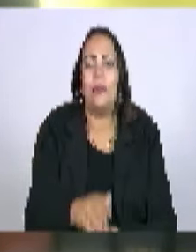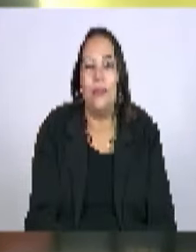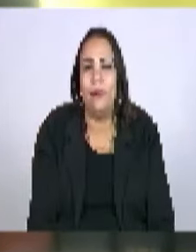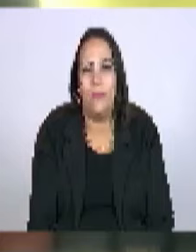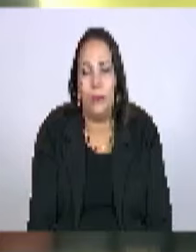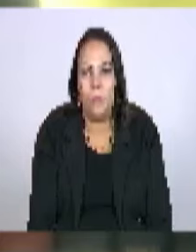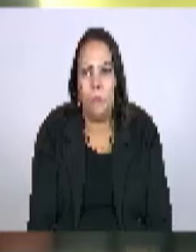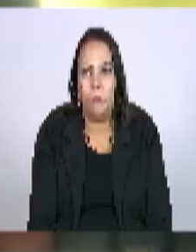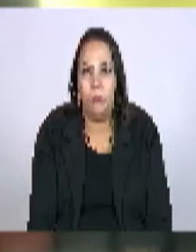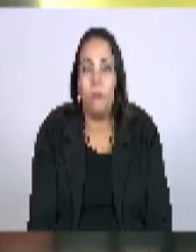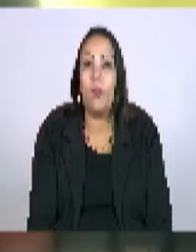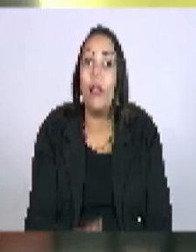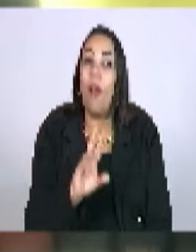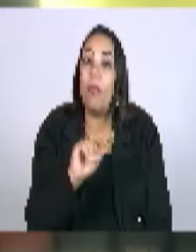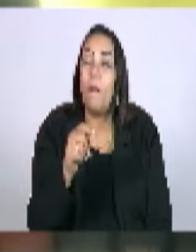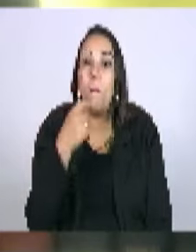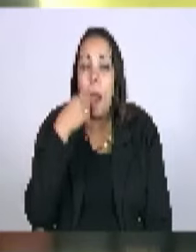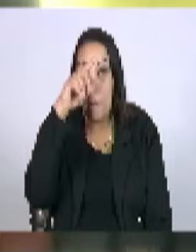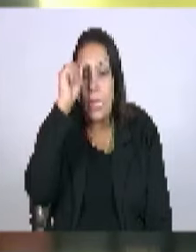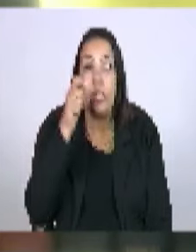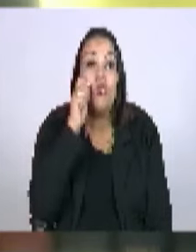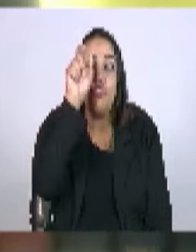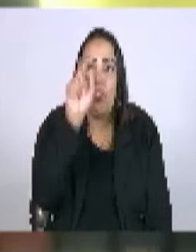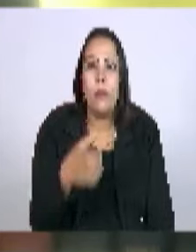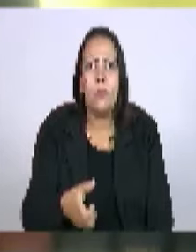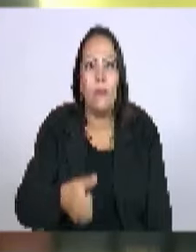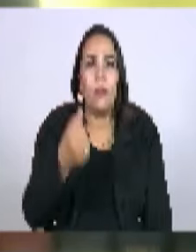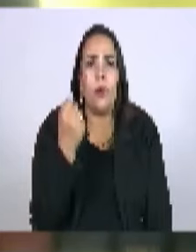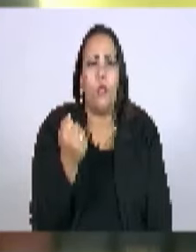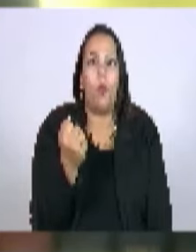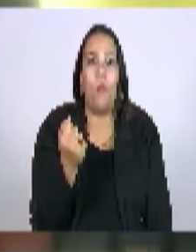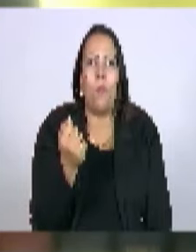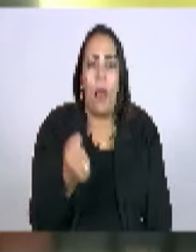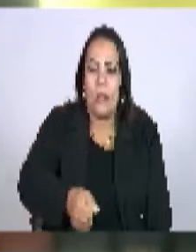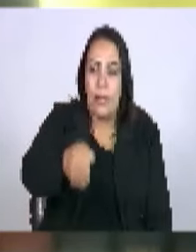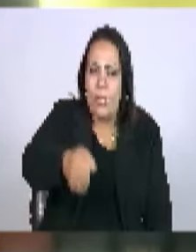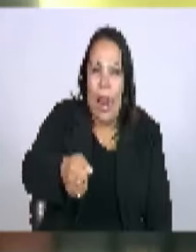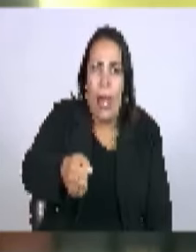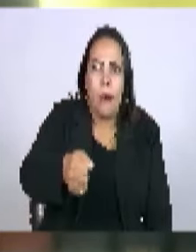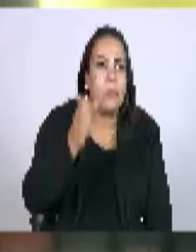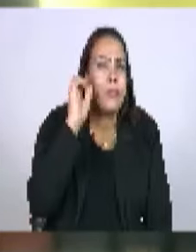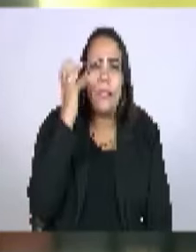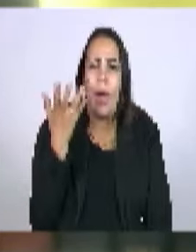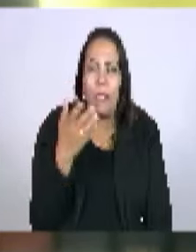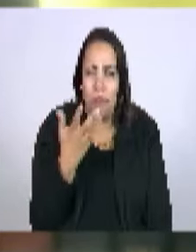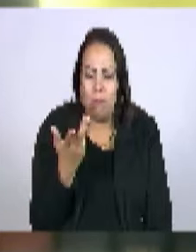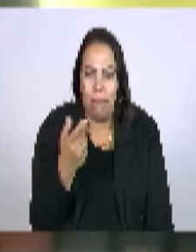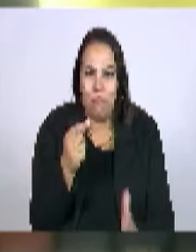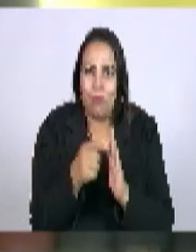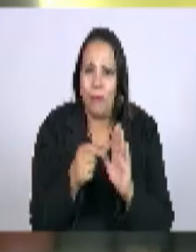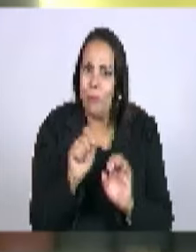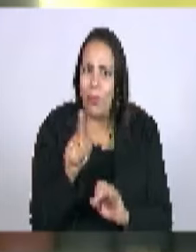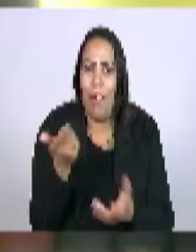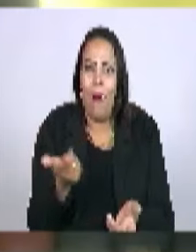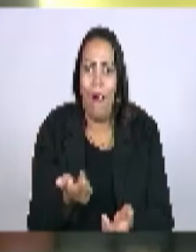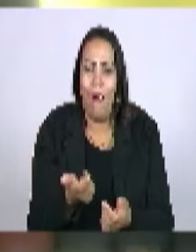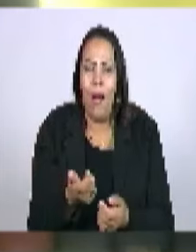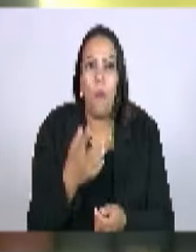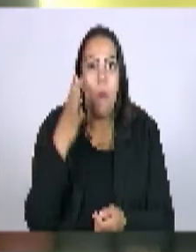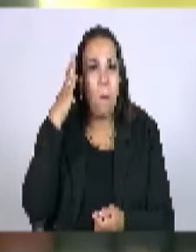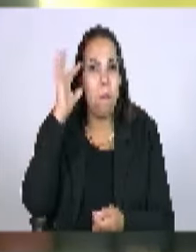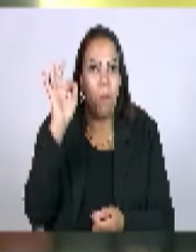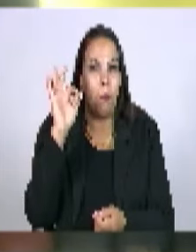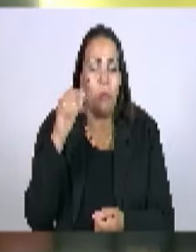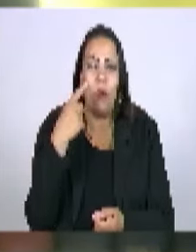احدا طبعا لو واحد ايديه مضمومه كده ازاي هيسلم على الناس ما هو منطق طبعا او حكمه